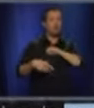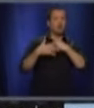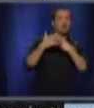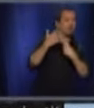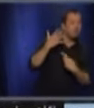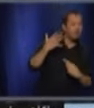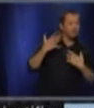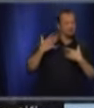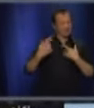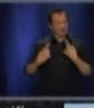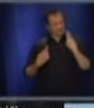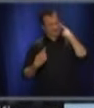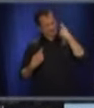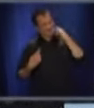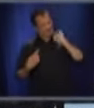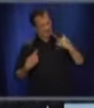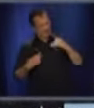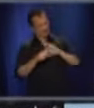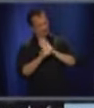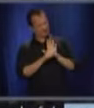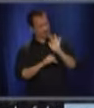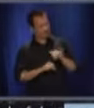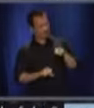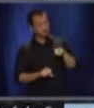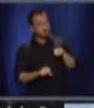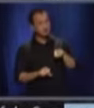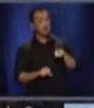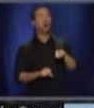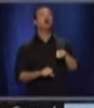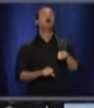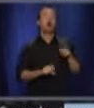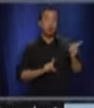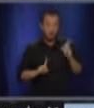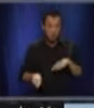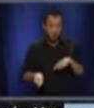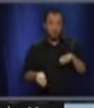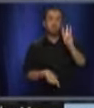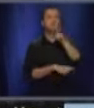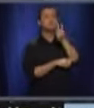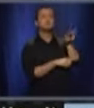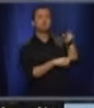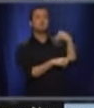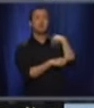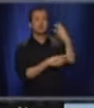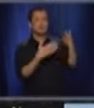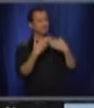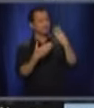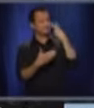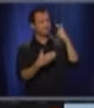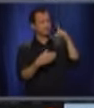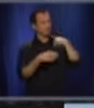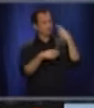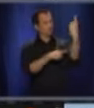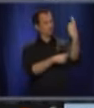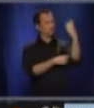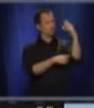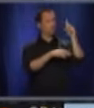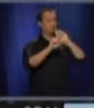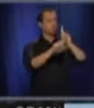pas vous faire tester », mais nous disons « attendez de répondre à ces conditions-là ». Et vous avez sur notre site web un